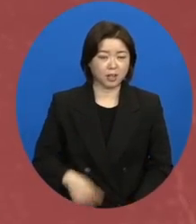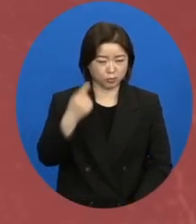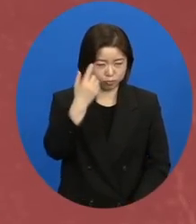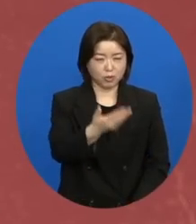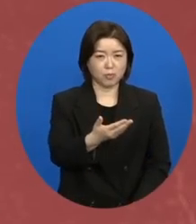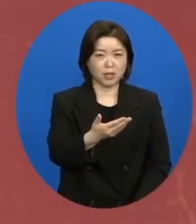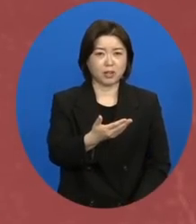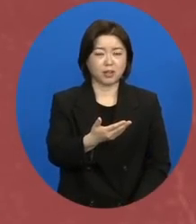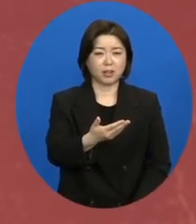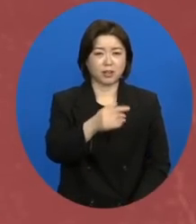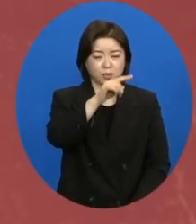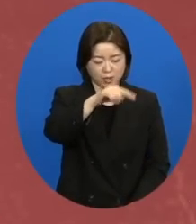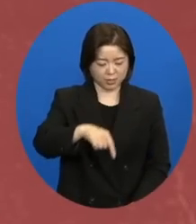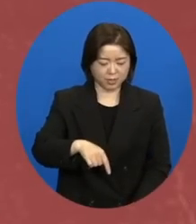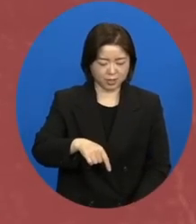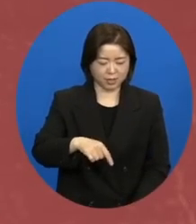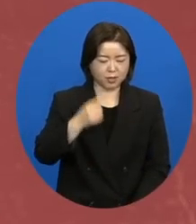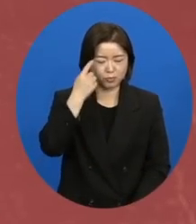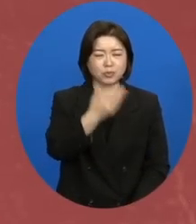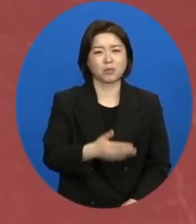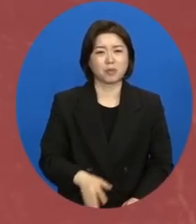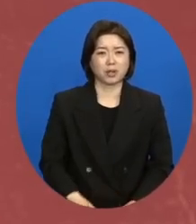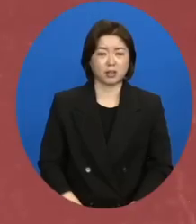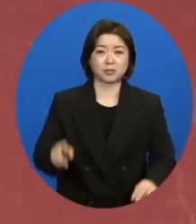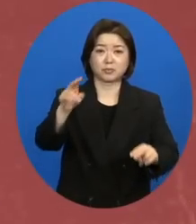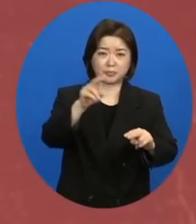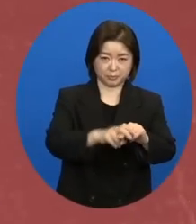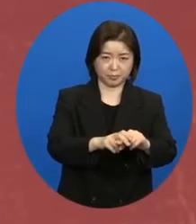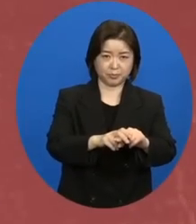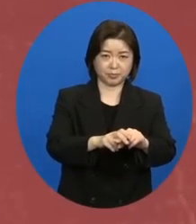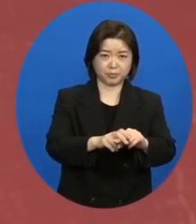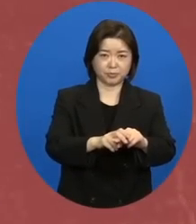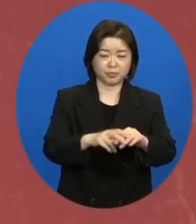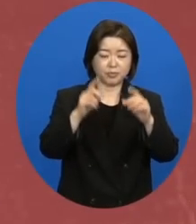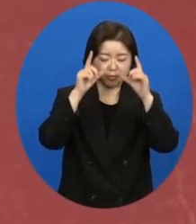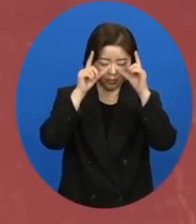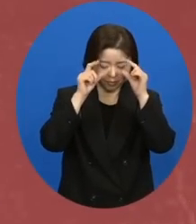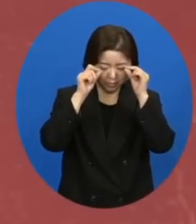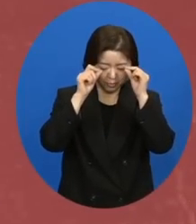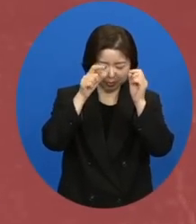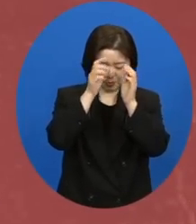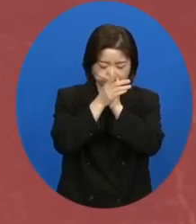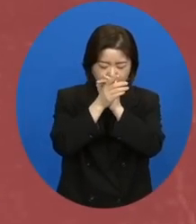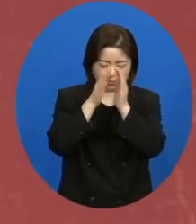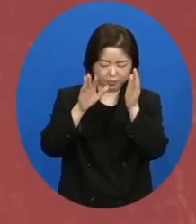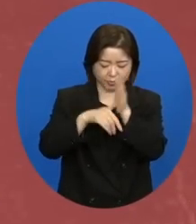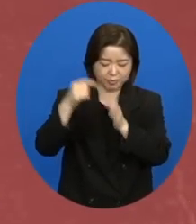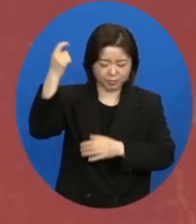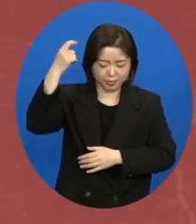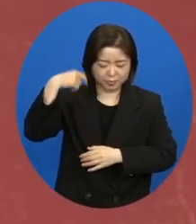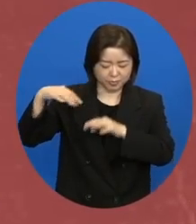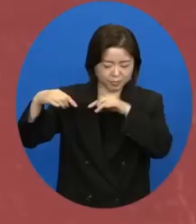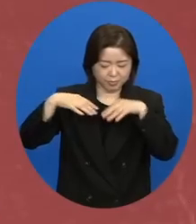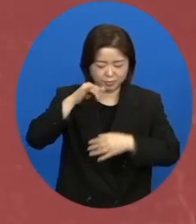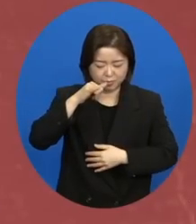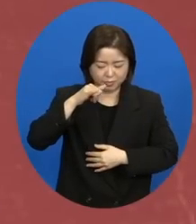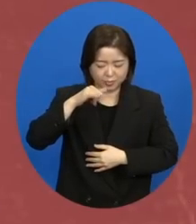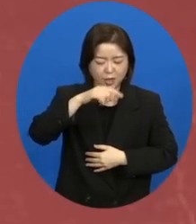물어봅니다. 왔냐? 딱 앉아서 눈 감고 기도할 때 그 느낌 가지지 않으세요?